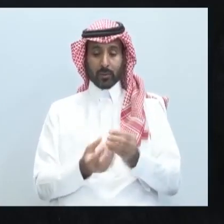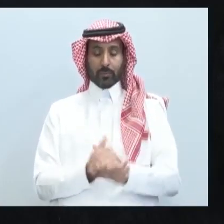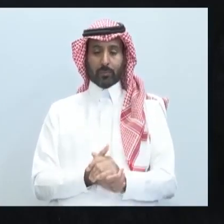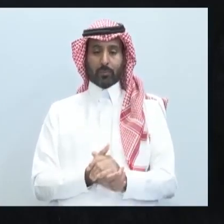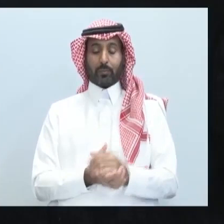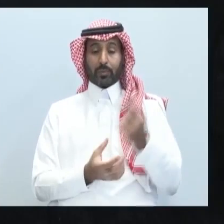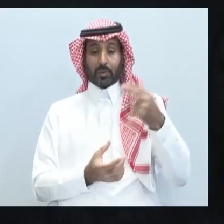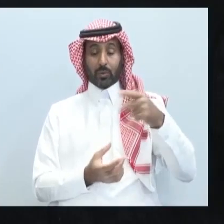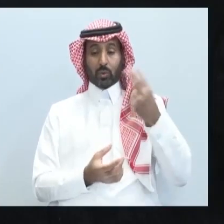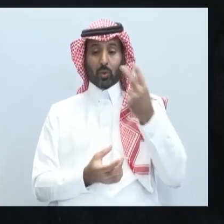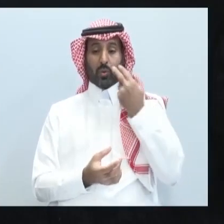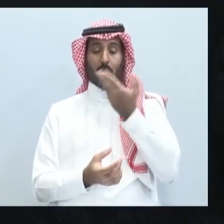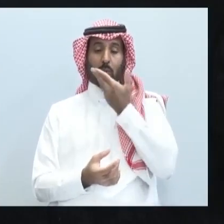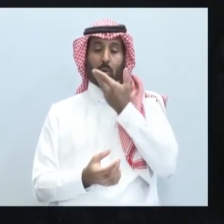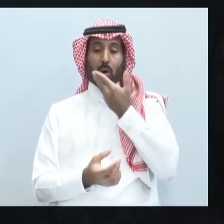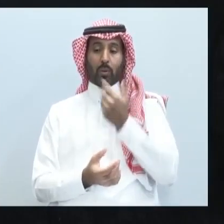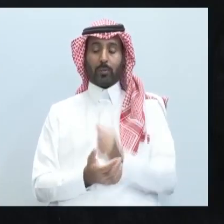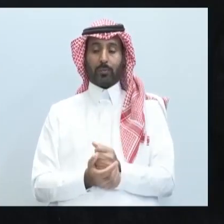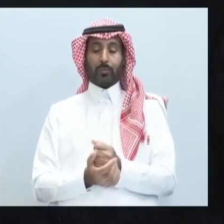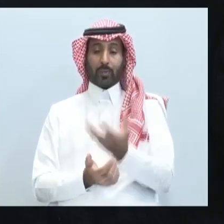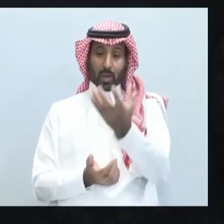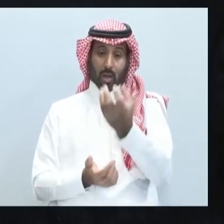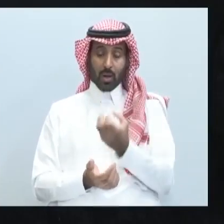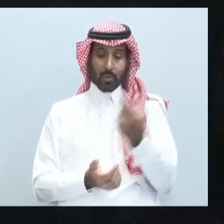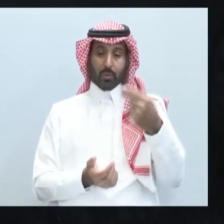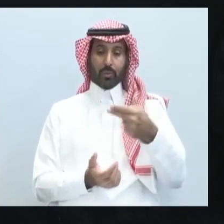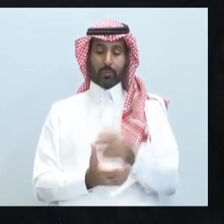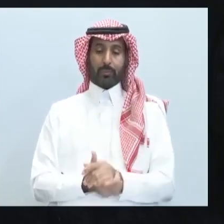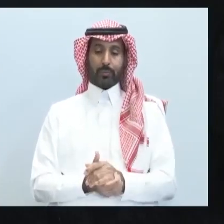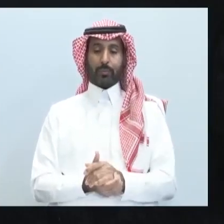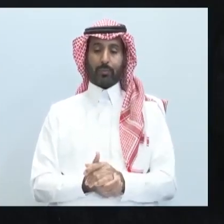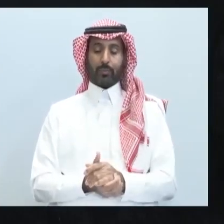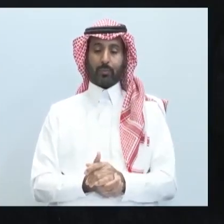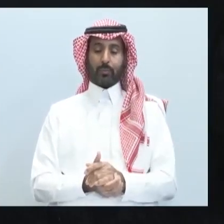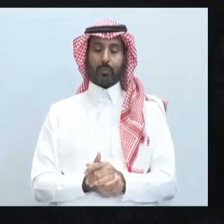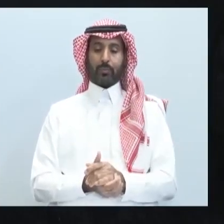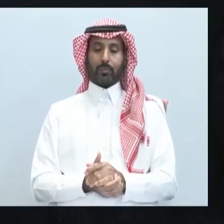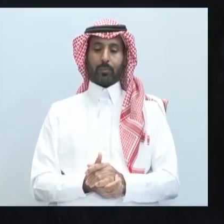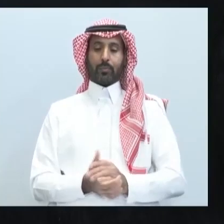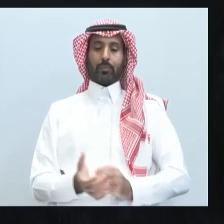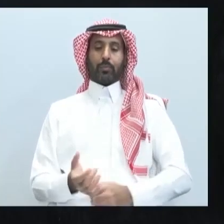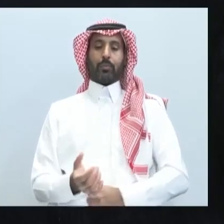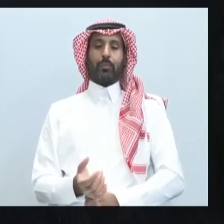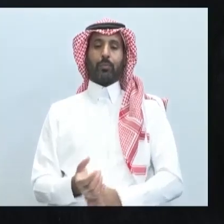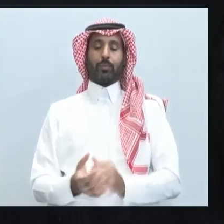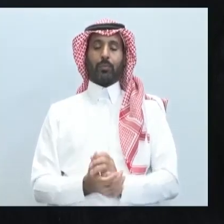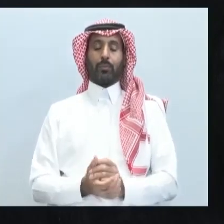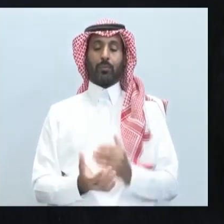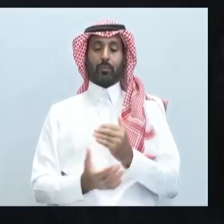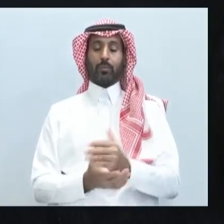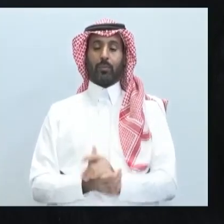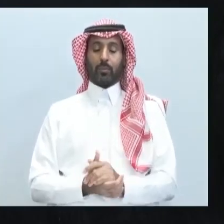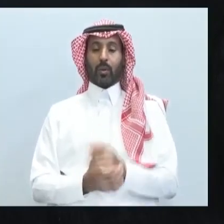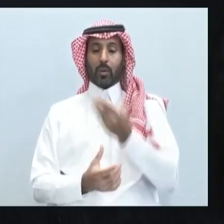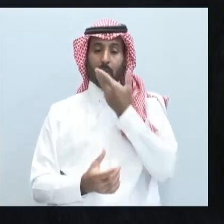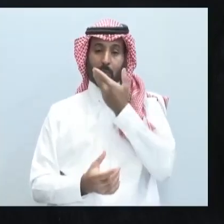هو اساسا ماده قاعديه ليش لانه استقبل عيون الهيدروجين الذي جاء من الاتش بي ار فتحول الى ايش ايون الهيدرونيوم اللي